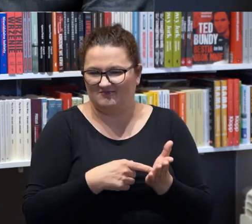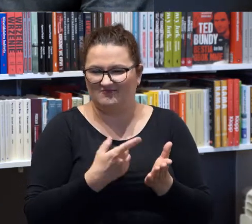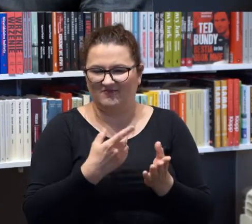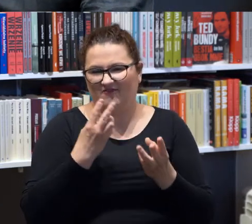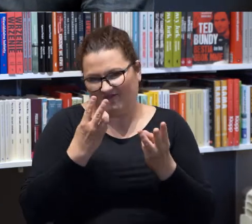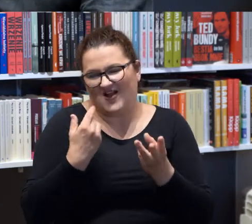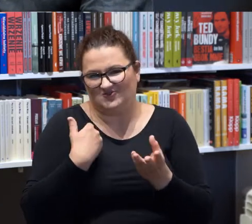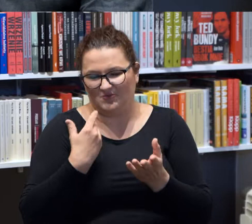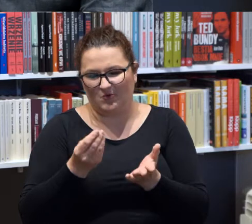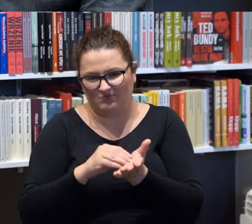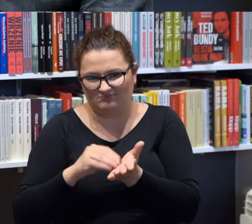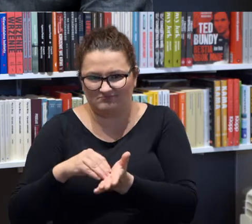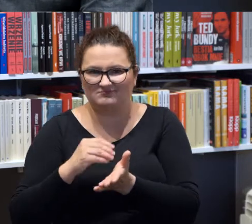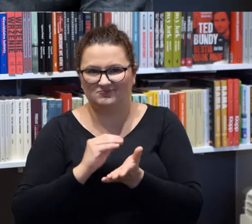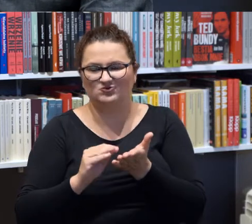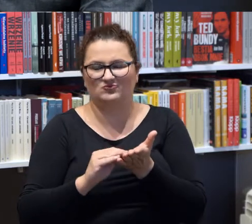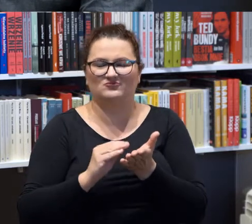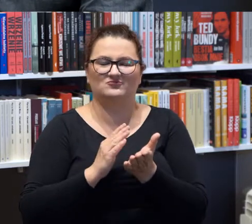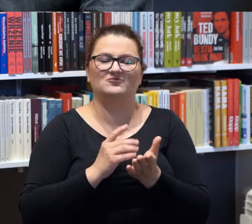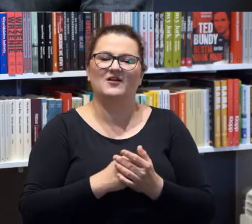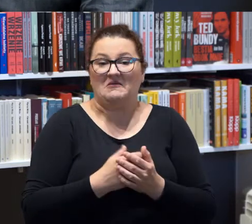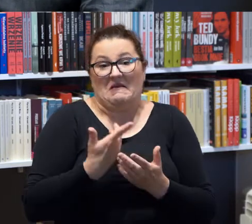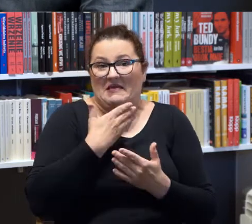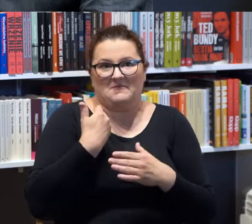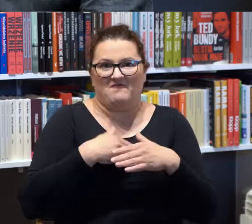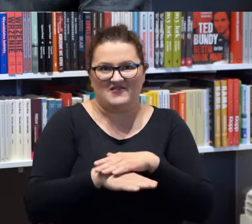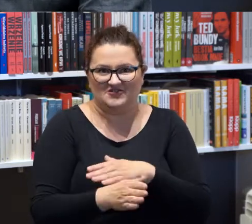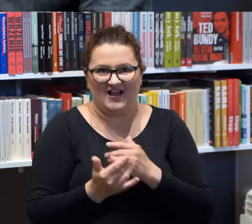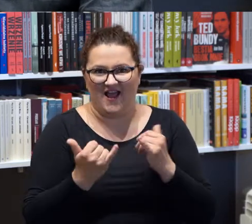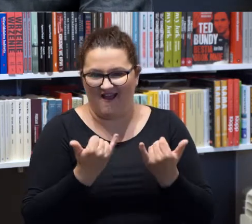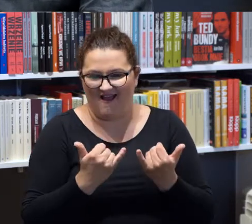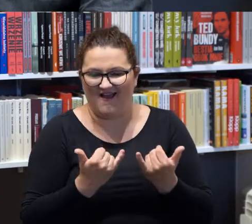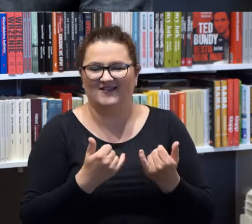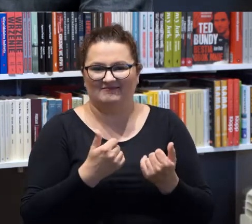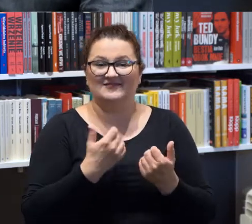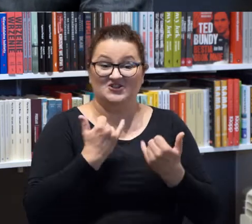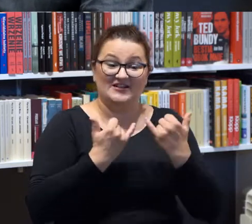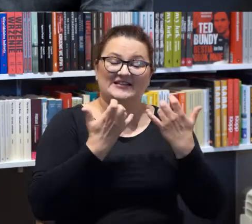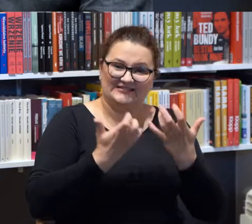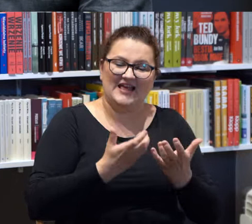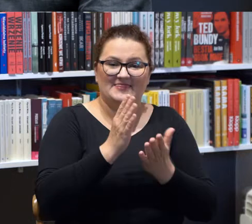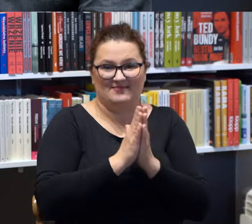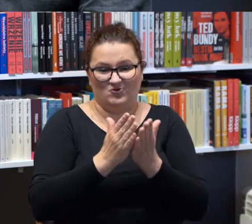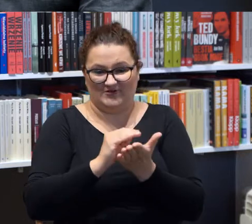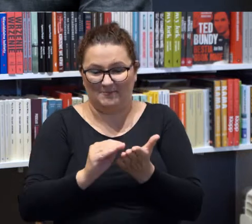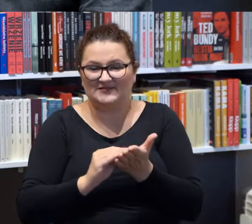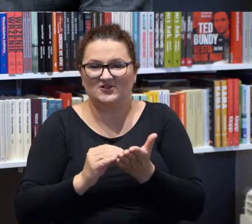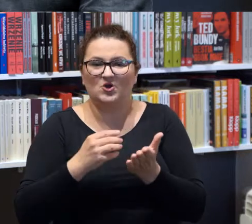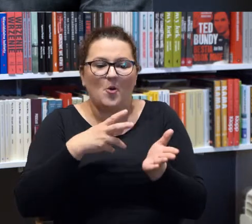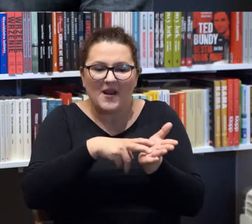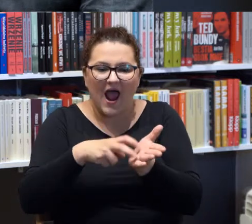książki. No ja trochę w związku z tym nie miałam wyjścia. I żeby ją napisać, musiałam załatać te